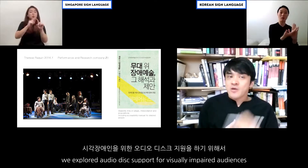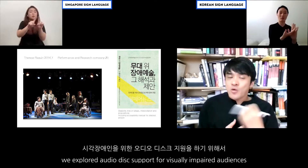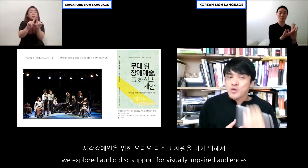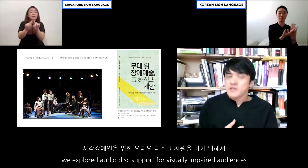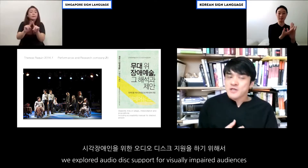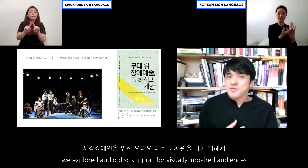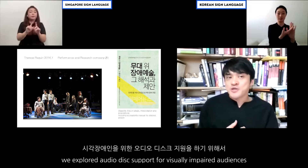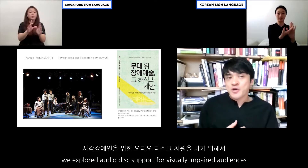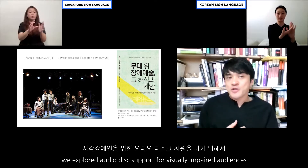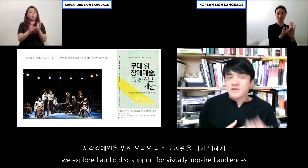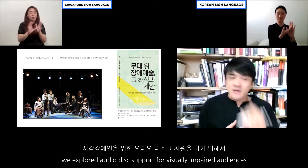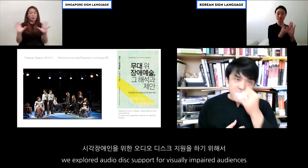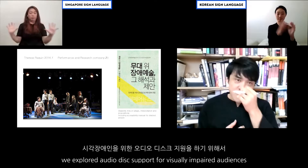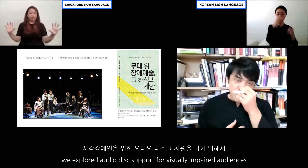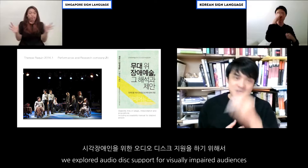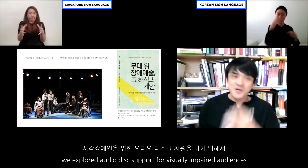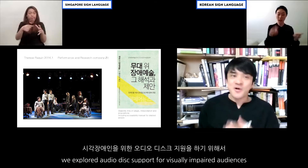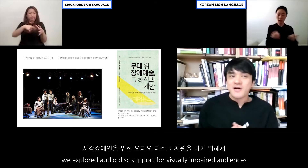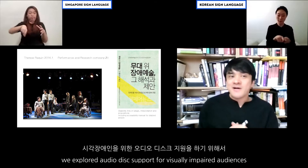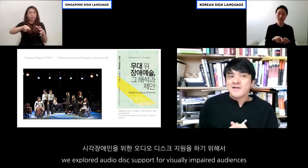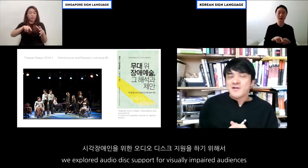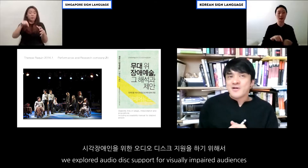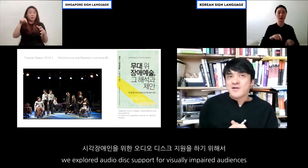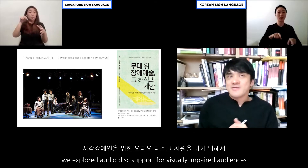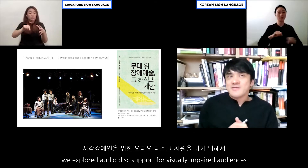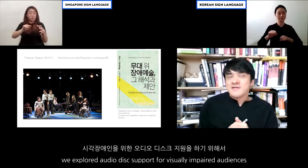시각장애인을 위한 오디오 디스크립션을 하기 위해서